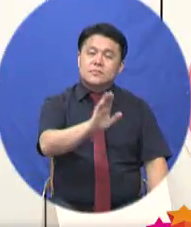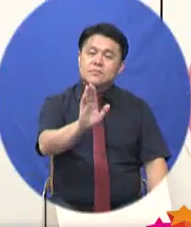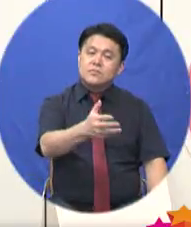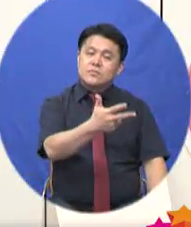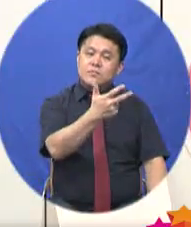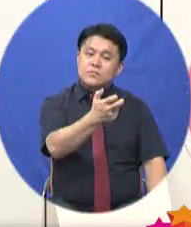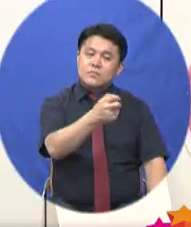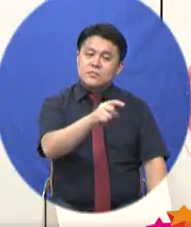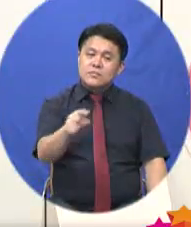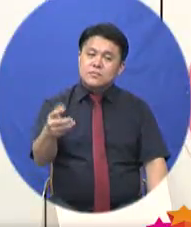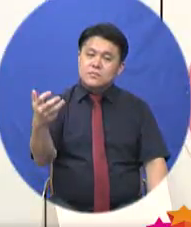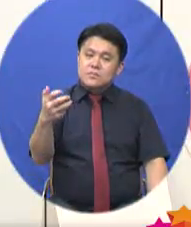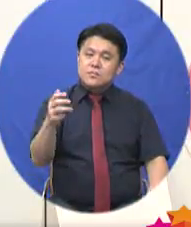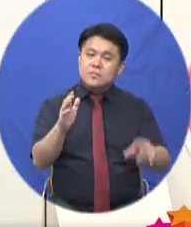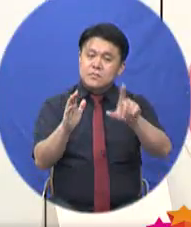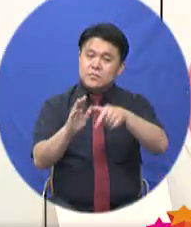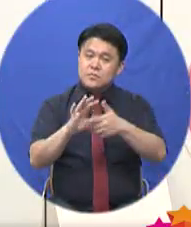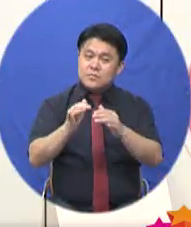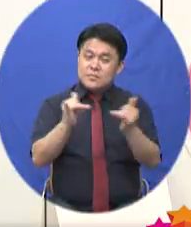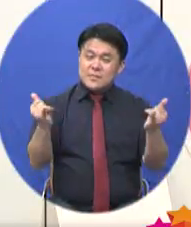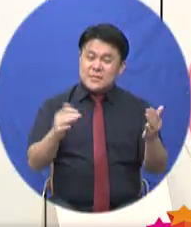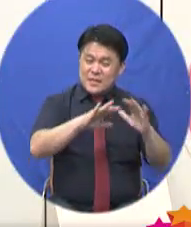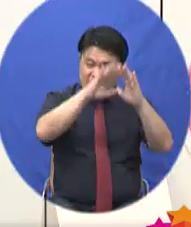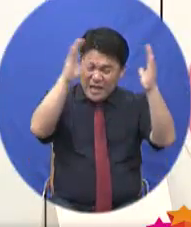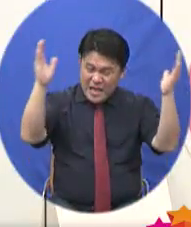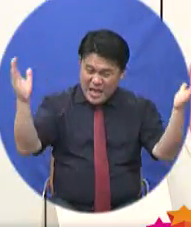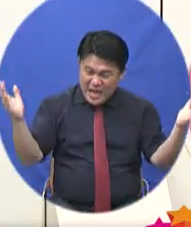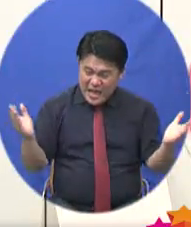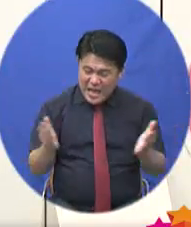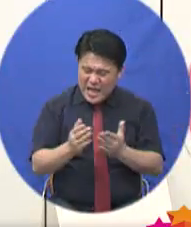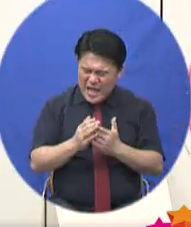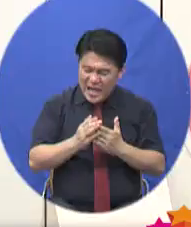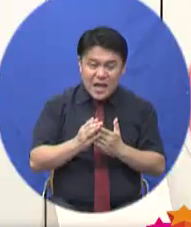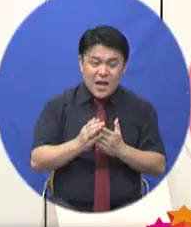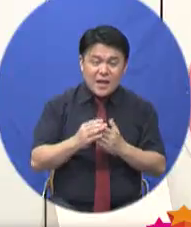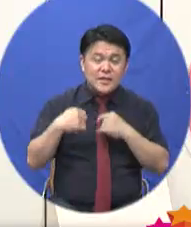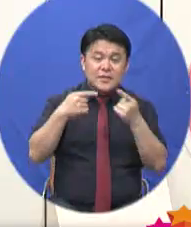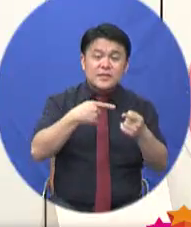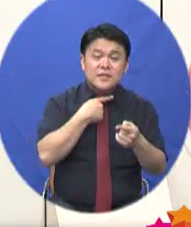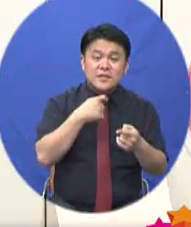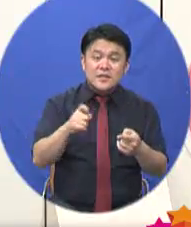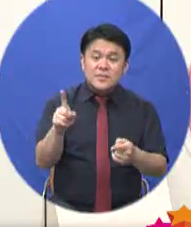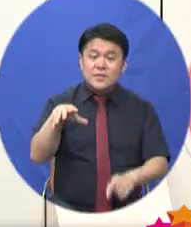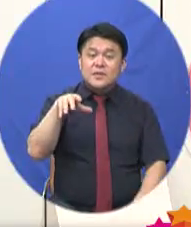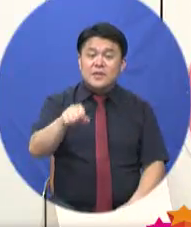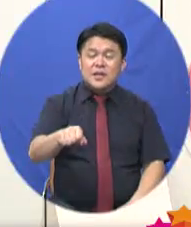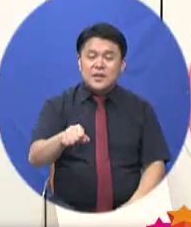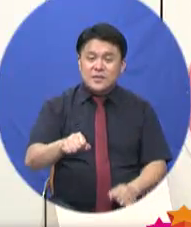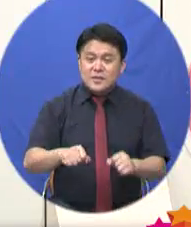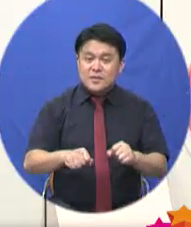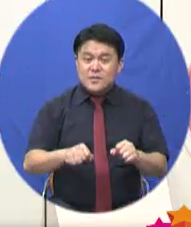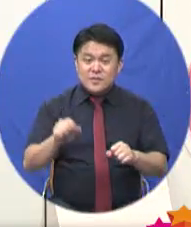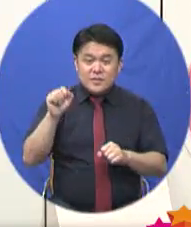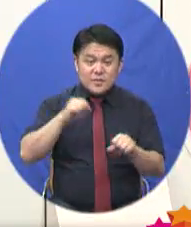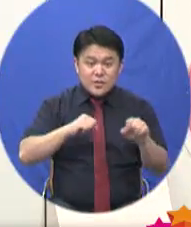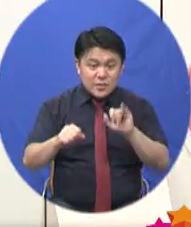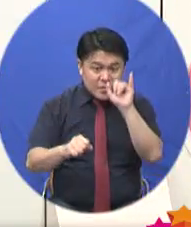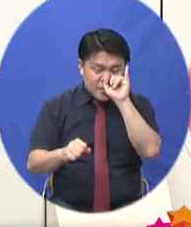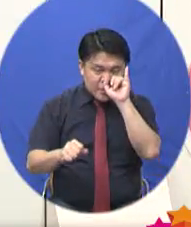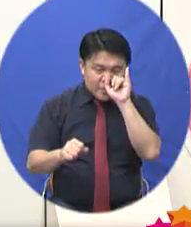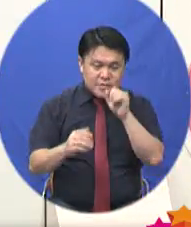70~80년대에 범국민적으로 펼쳐진 이것 잡기 운동은 가정,